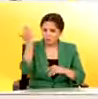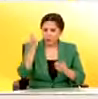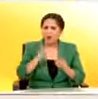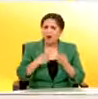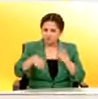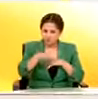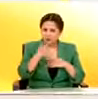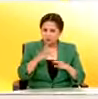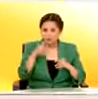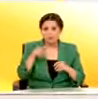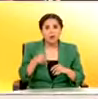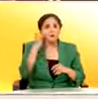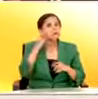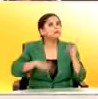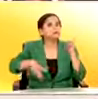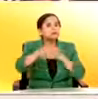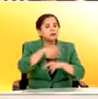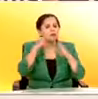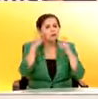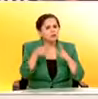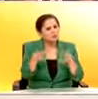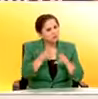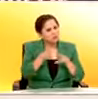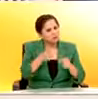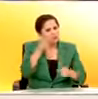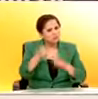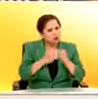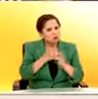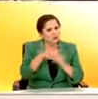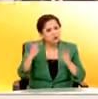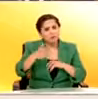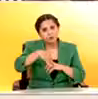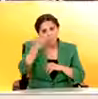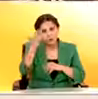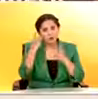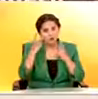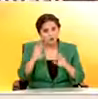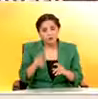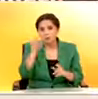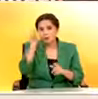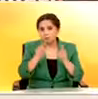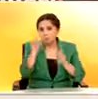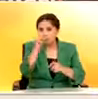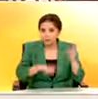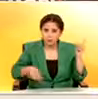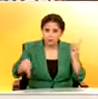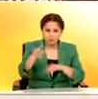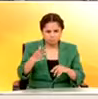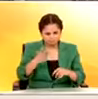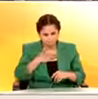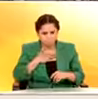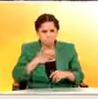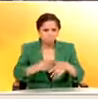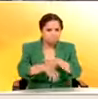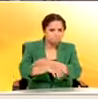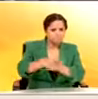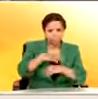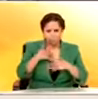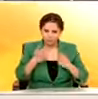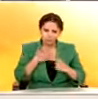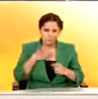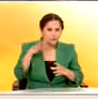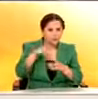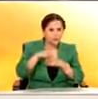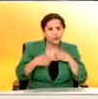गया। आजकल इस तरह के आयोजनों में भी लोग बढ़ चढ़कर भागीदारी